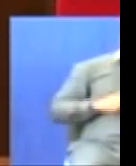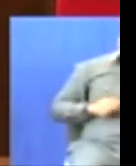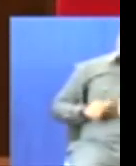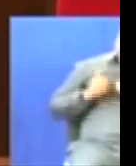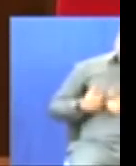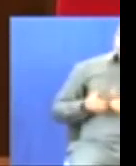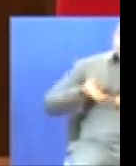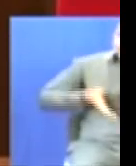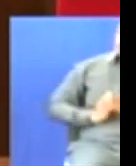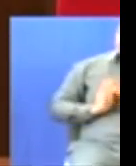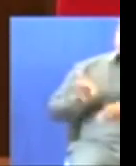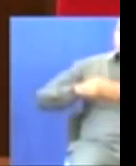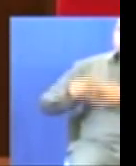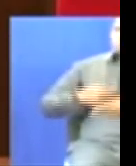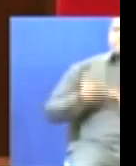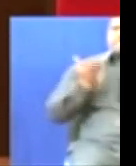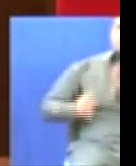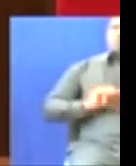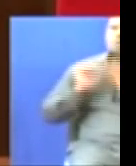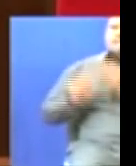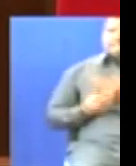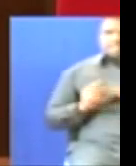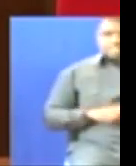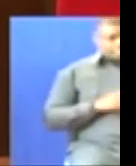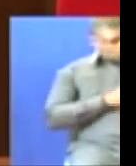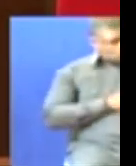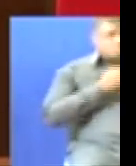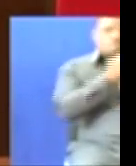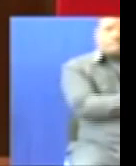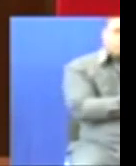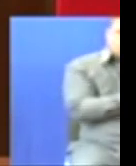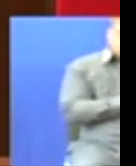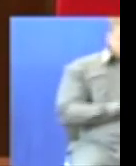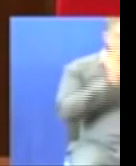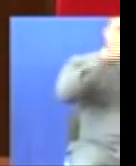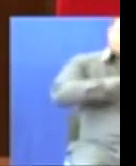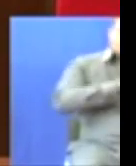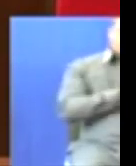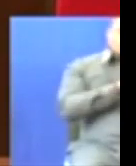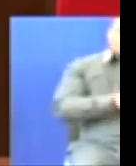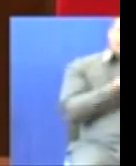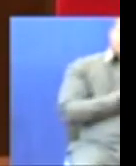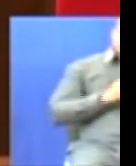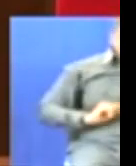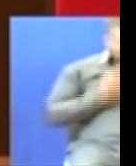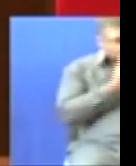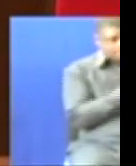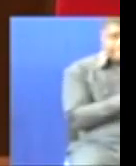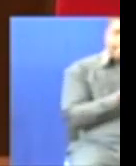itazalisha uchumi kwa kiwango gani? Na investment ambayo inawekwa mwaka huu wa fedha trilioni 4 bilioni